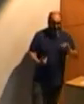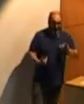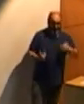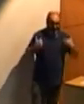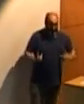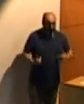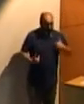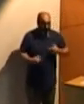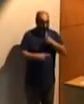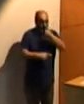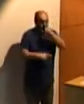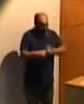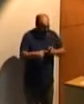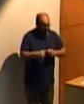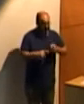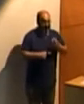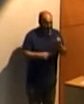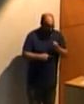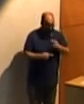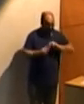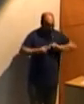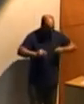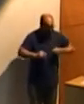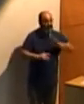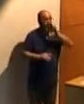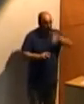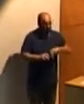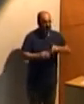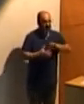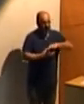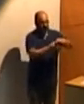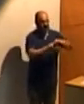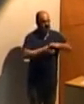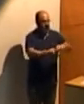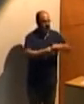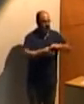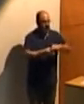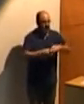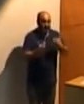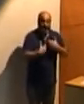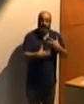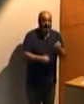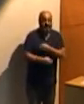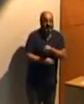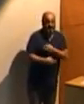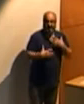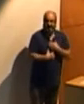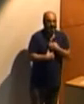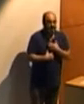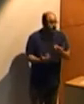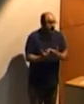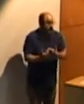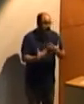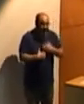lien direct avec la relation qu'on a avec le monde le stress en effet sa part du stress